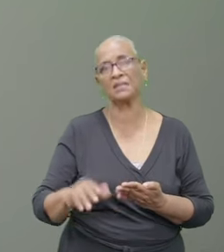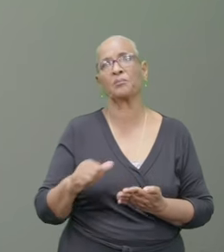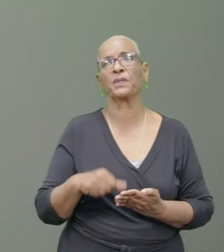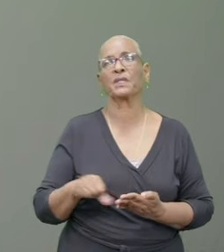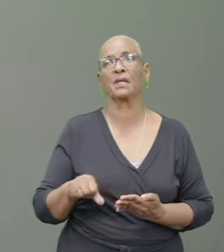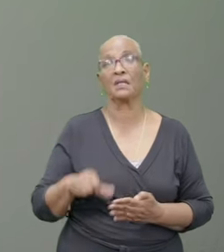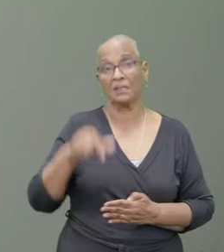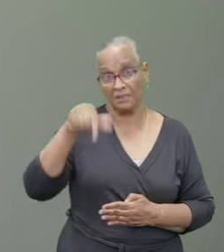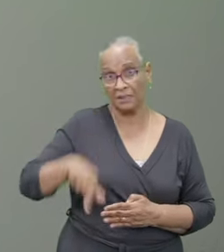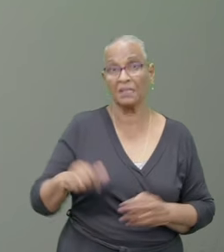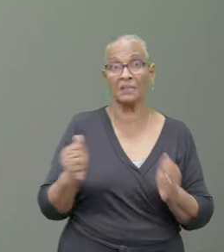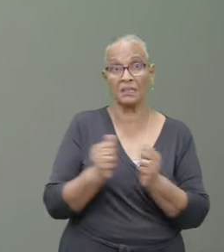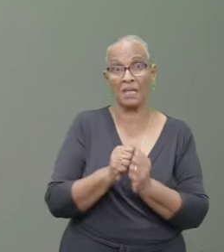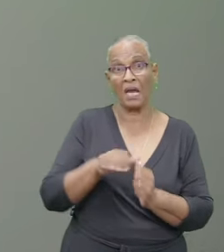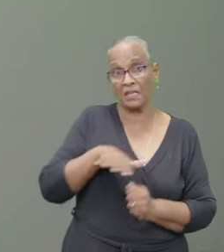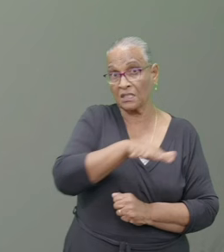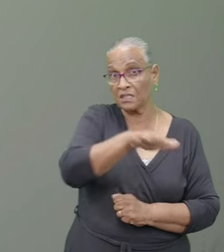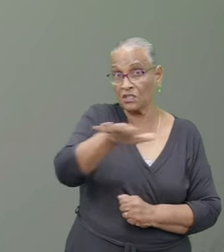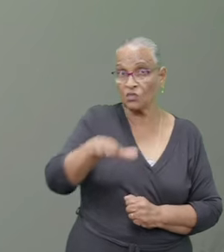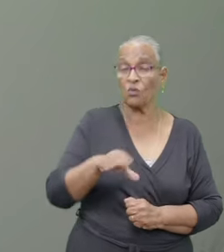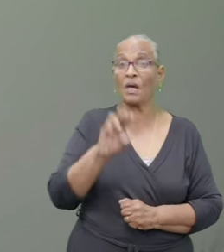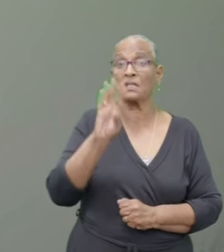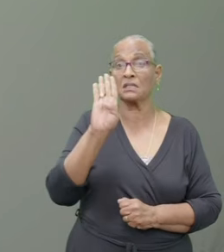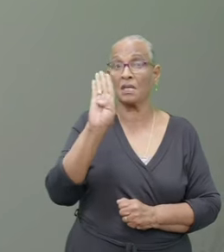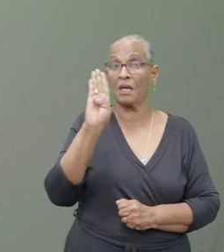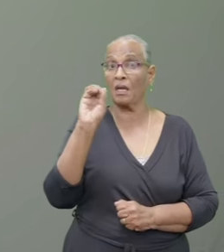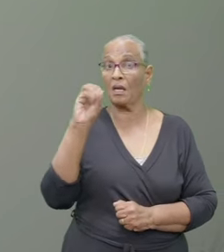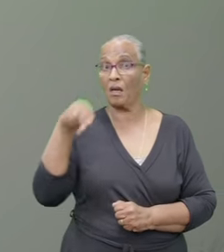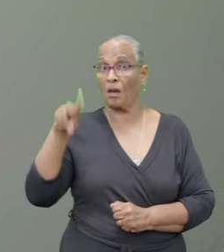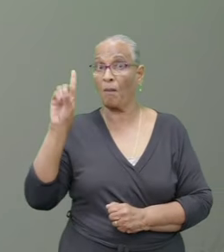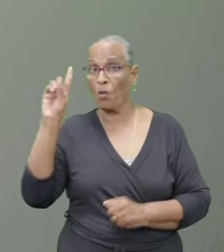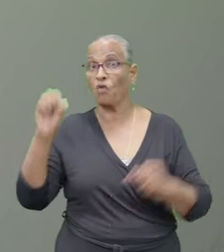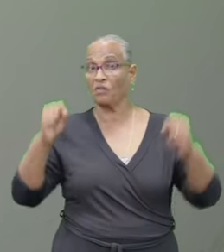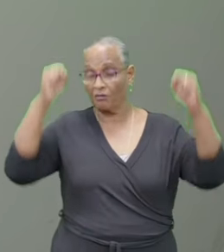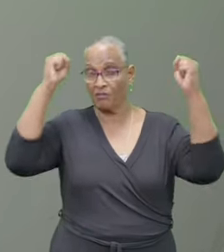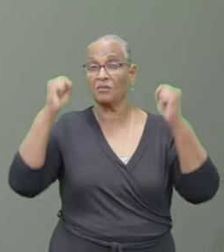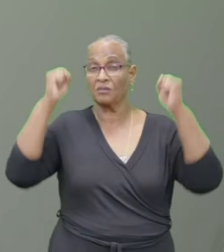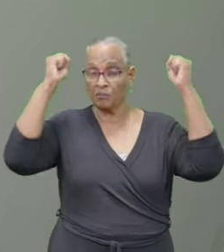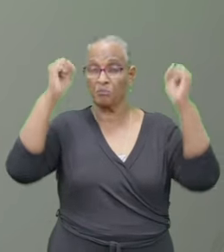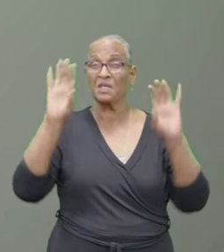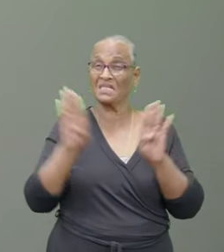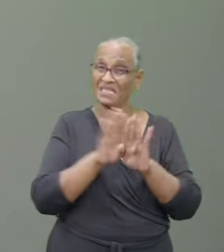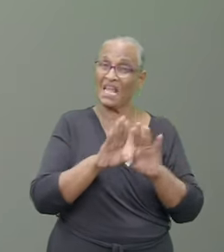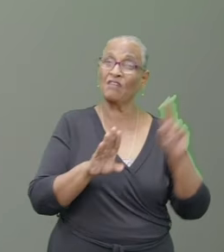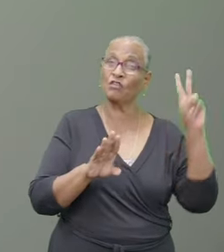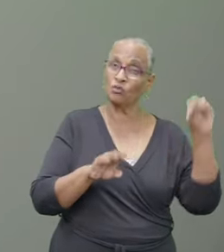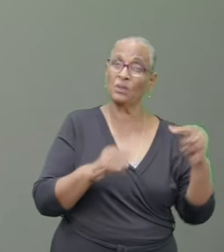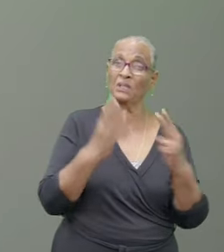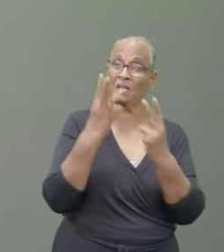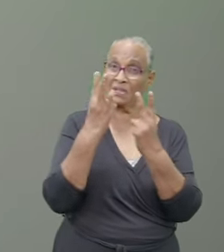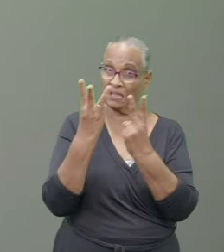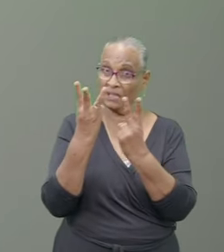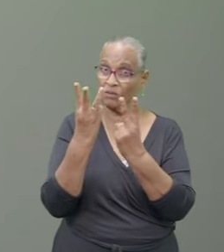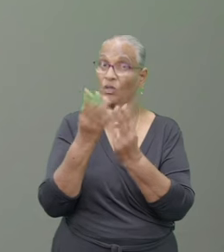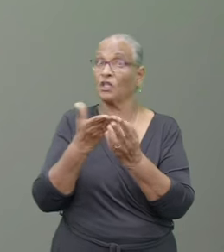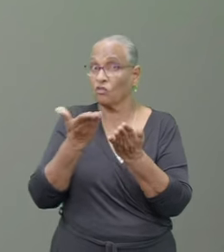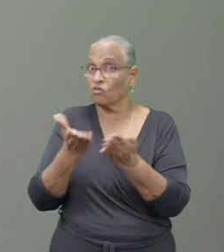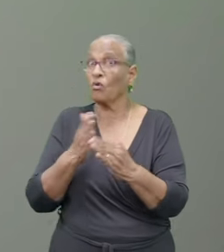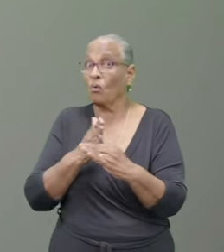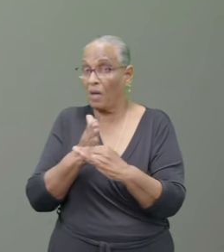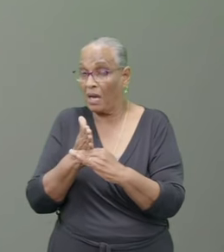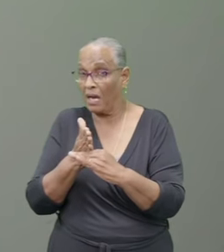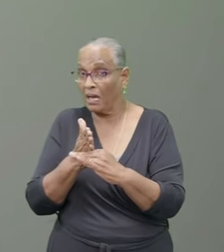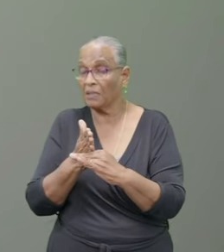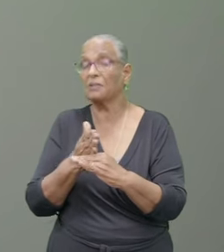situatie gehad dat wij de bonden hebben geïnformeerd dat precies zoals in 2023 gegaan is. En let wel, u zegt steeds